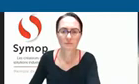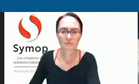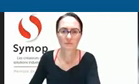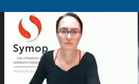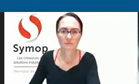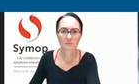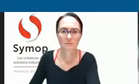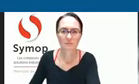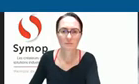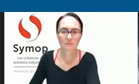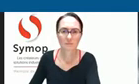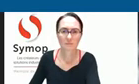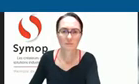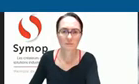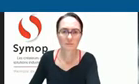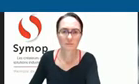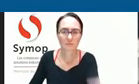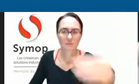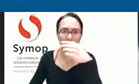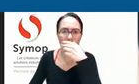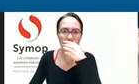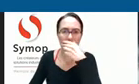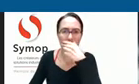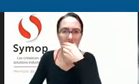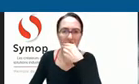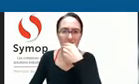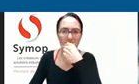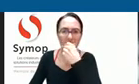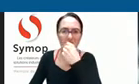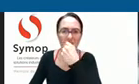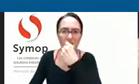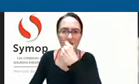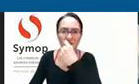tous les temps d'heure de fonctionnement, ou dès qu'il y a